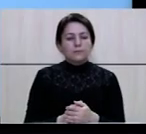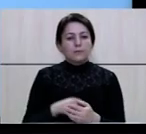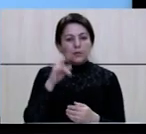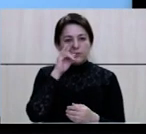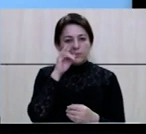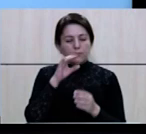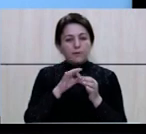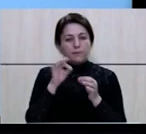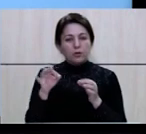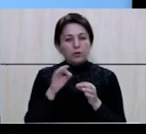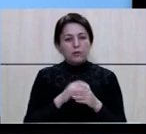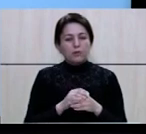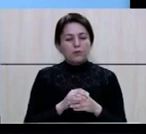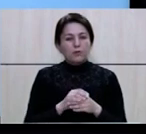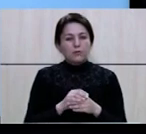Samarqand viloyati